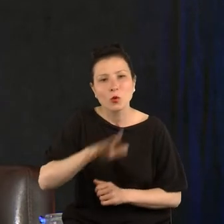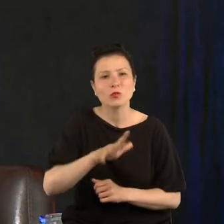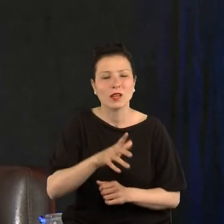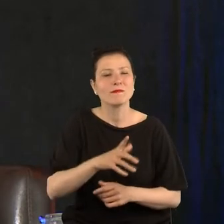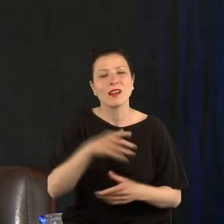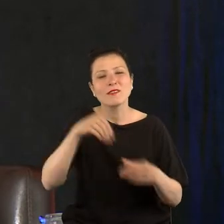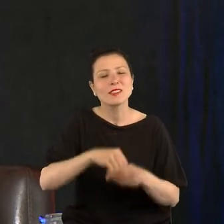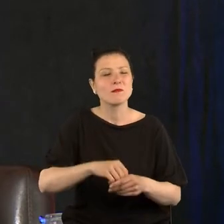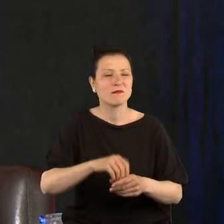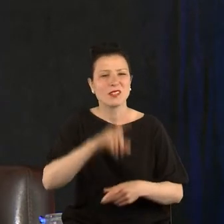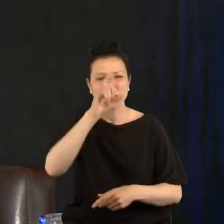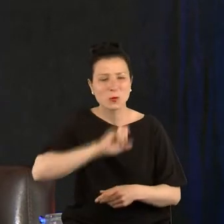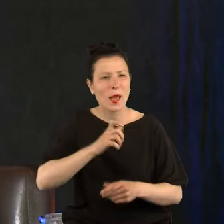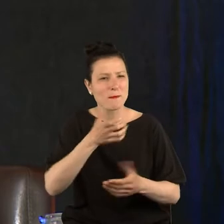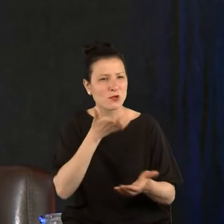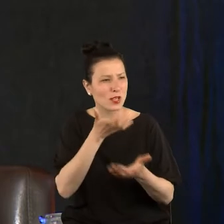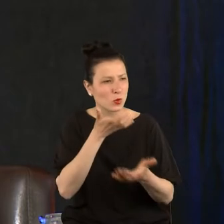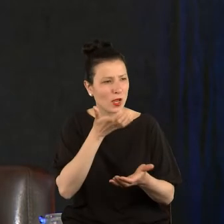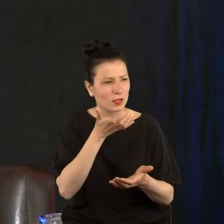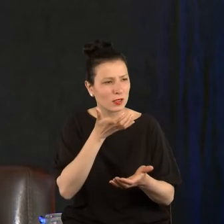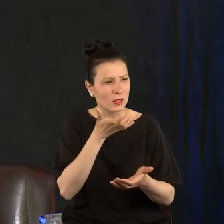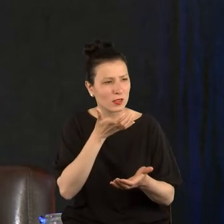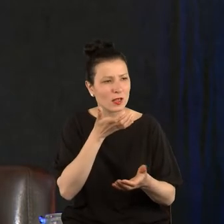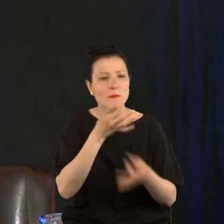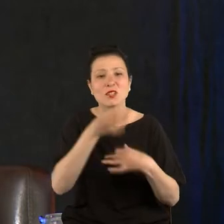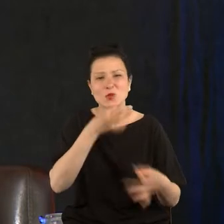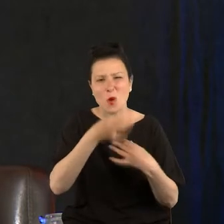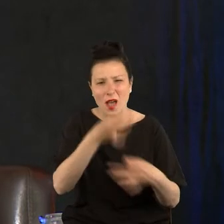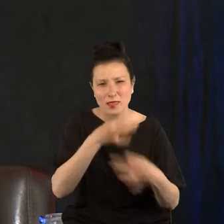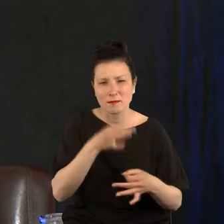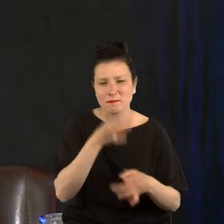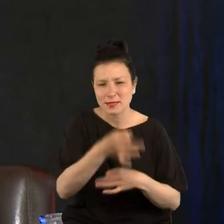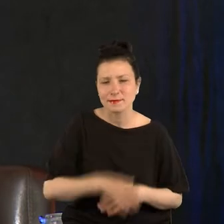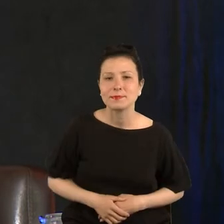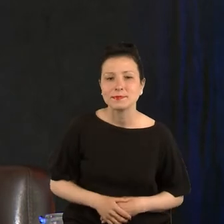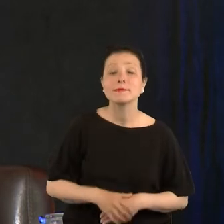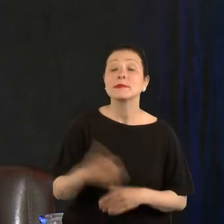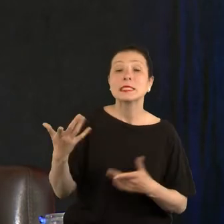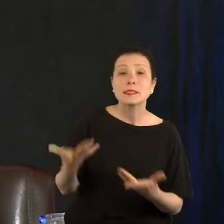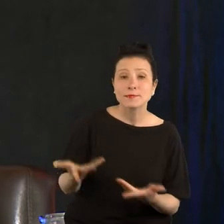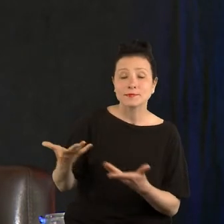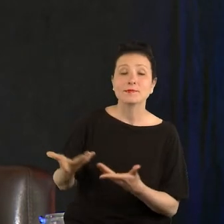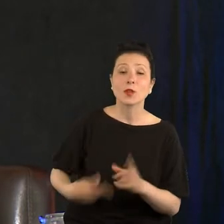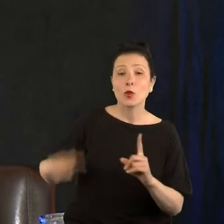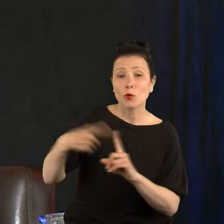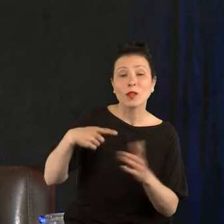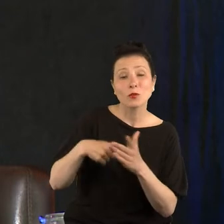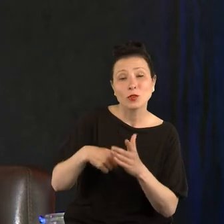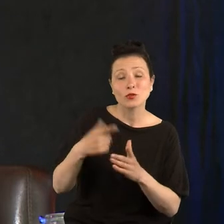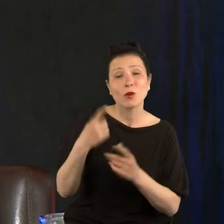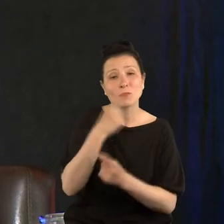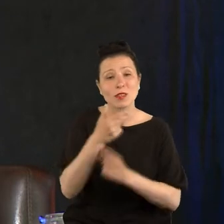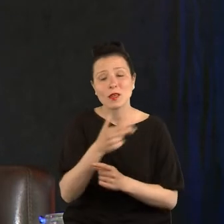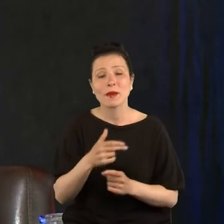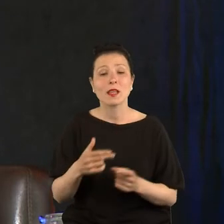finalnie dokładam to do tego jakby naszego myślenia o otaczającym nas świecie. I często te